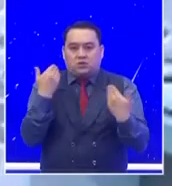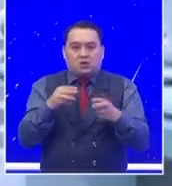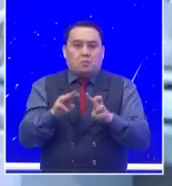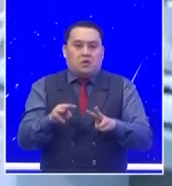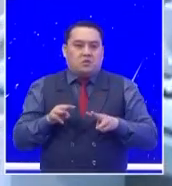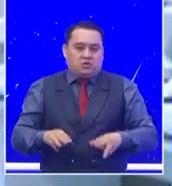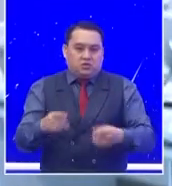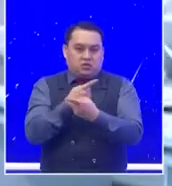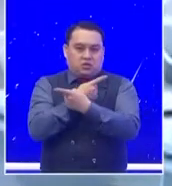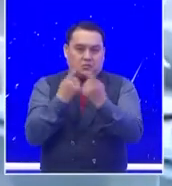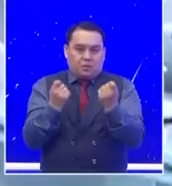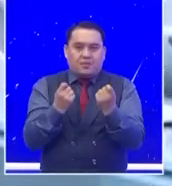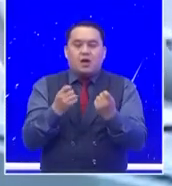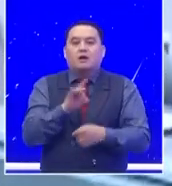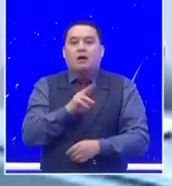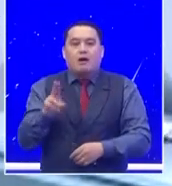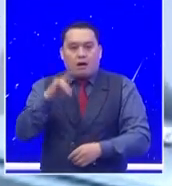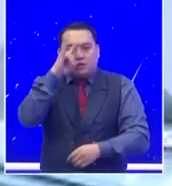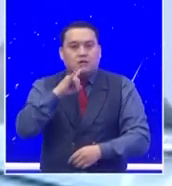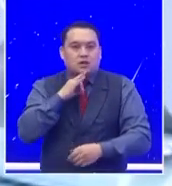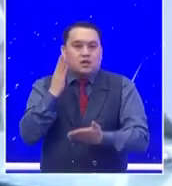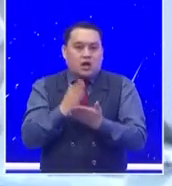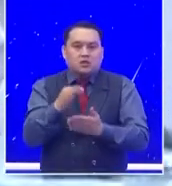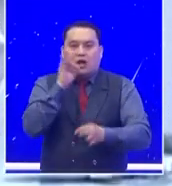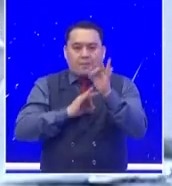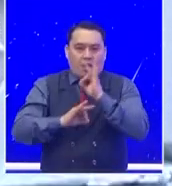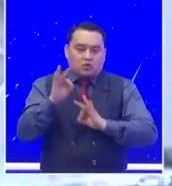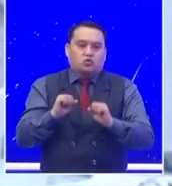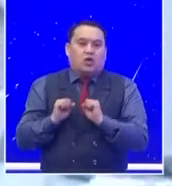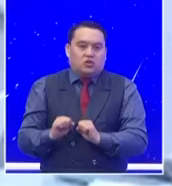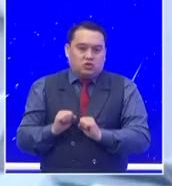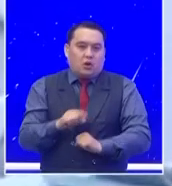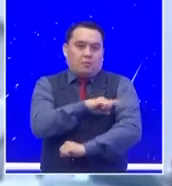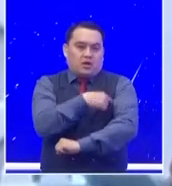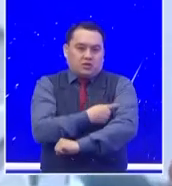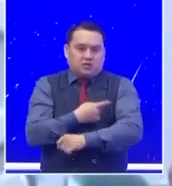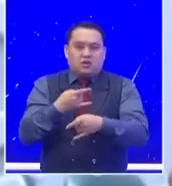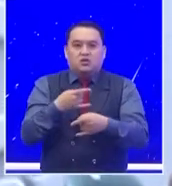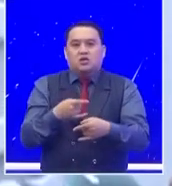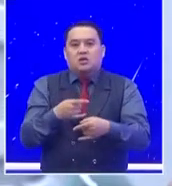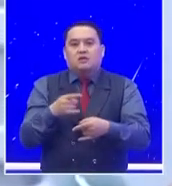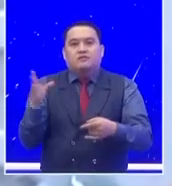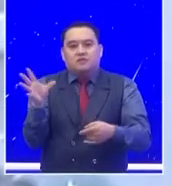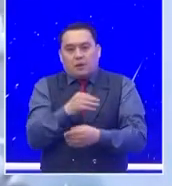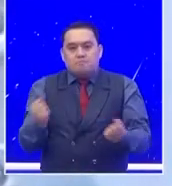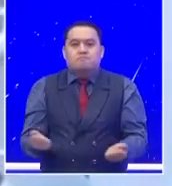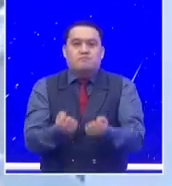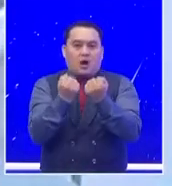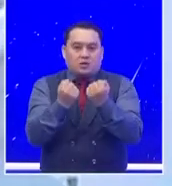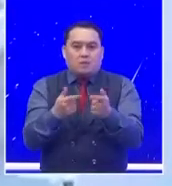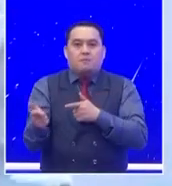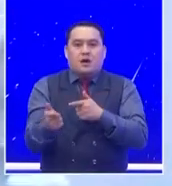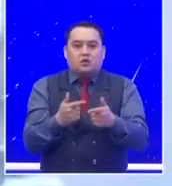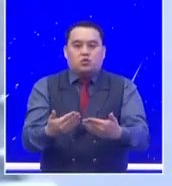здравоохранения в республике имеются все необходимые лекарственные средства и изделия медицинского назначения для поддерживающей